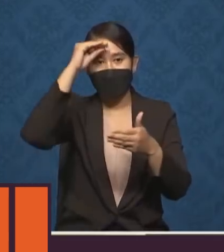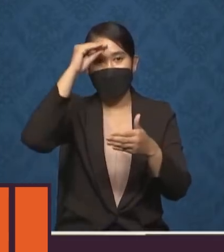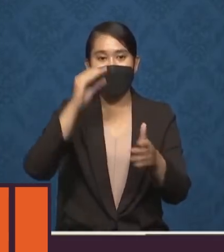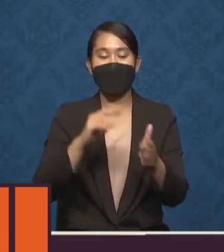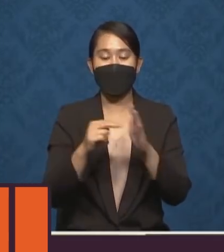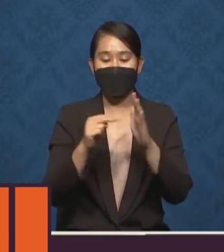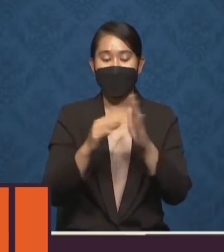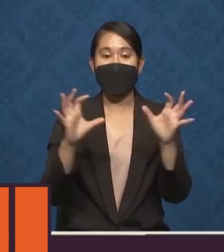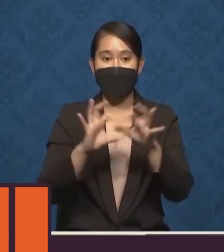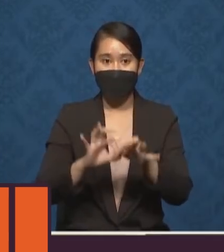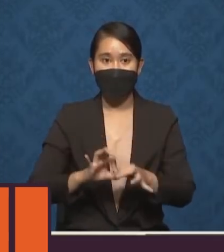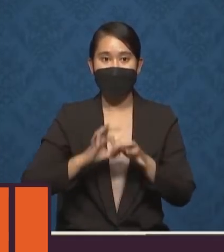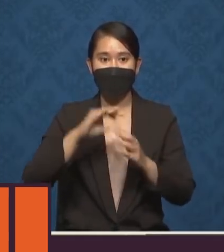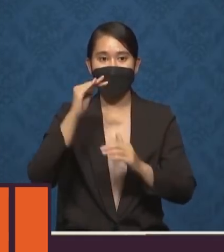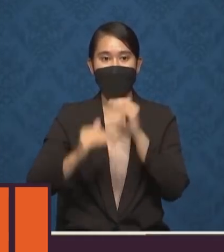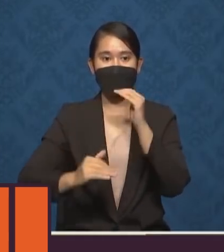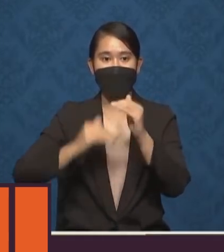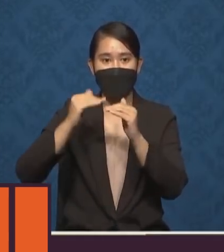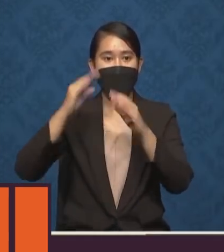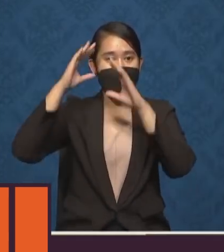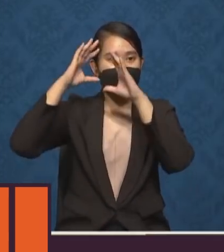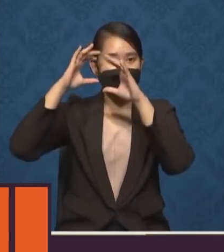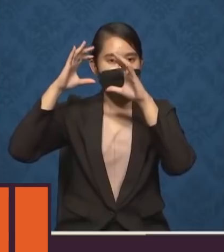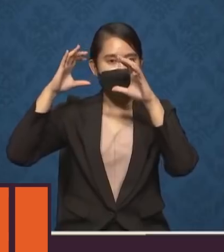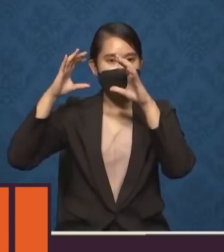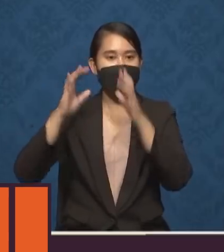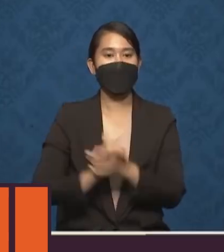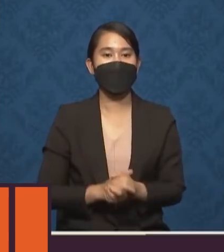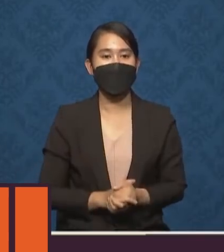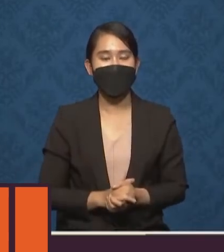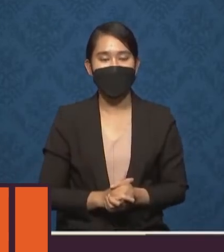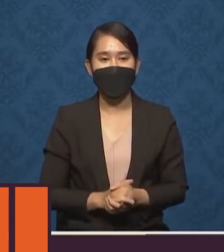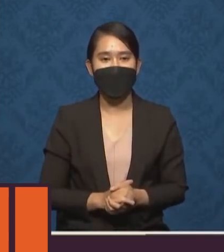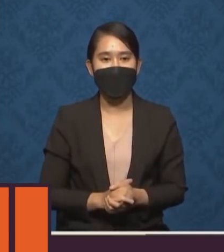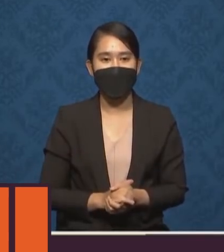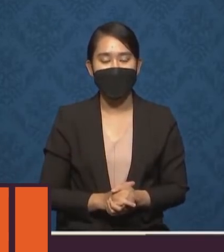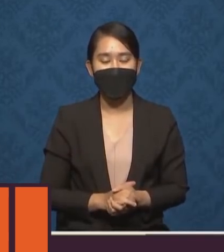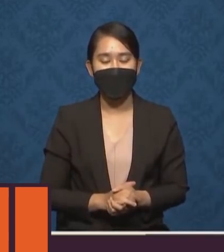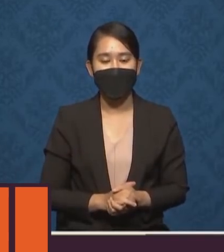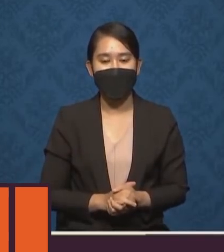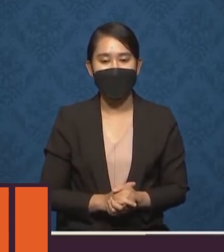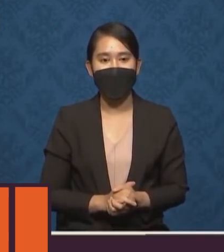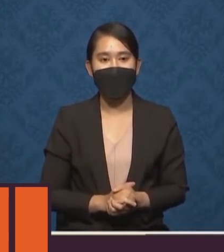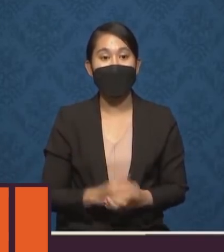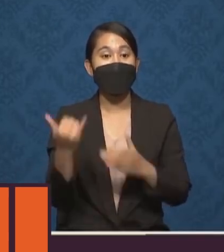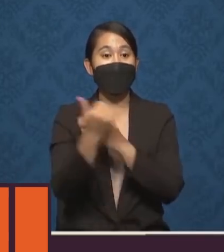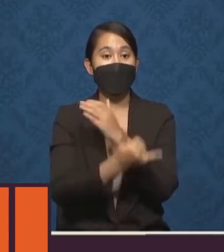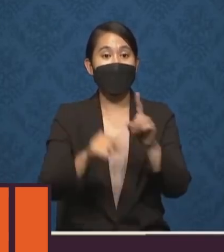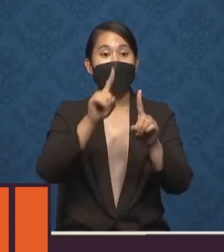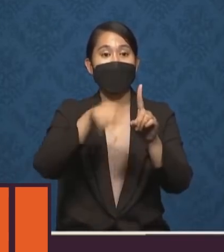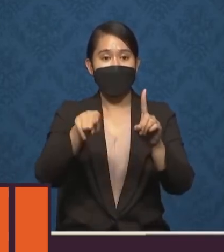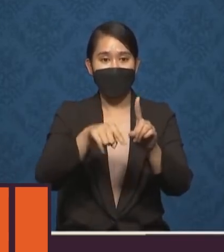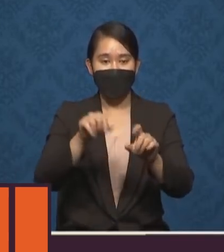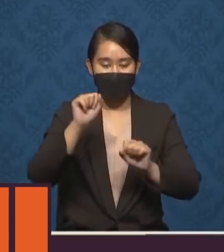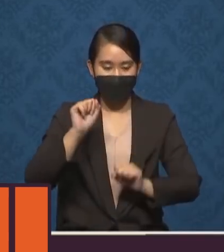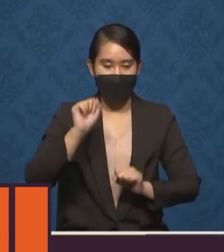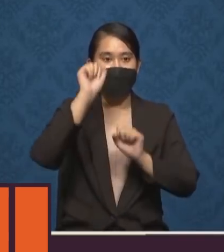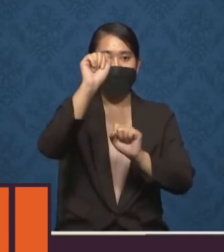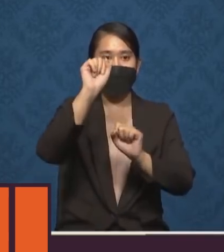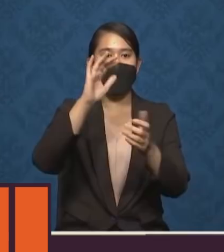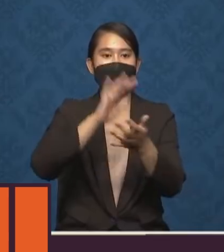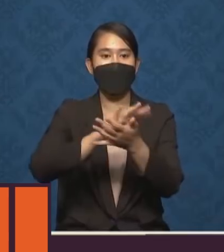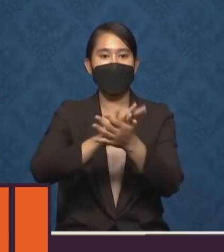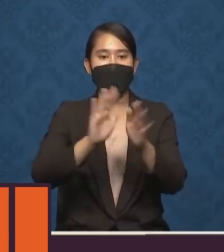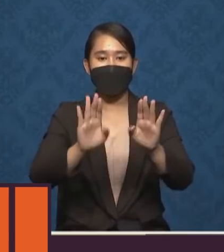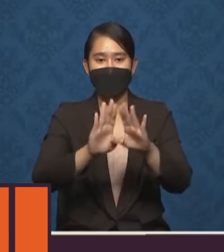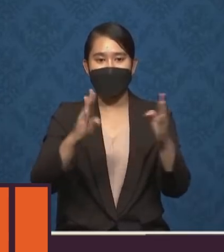พัฒนาการที่จะติดตัวเขาไปตลอดชีวิตนั่นจึงทำให้สหราชอาณาจักรครับออกมาประกาศเปิดโรงเรียนไป